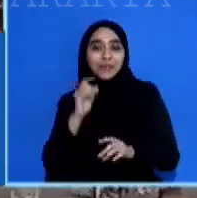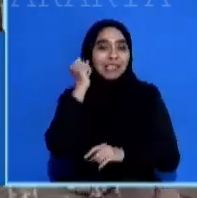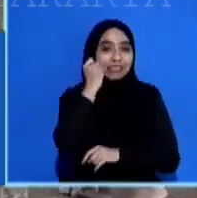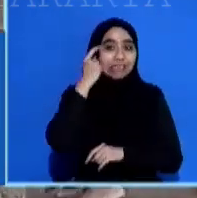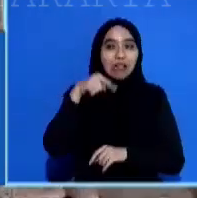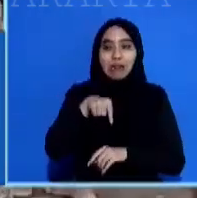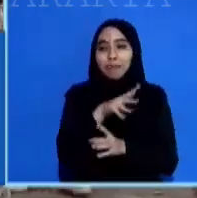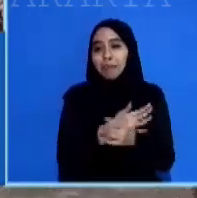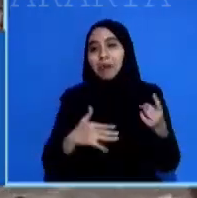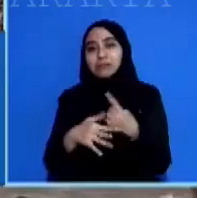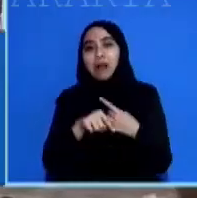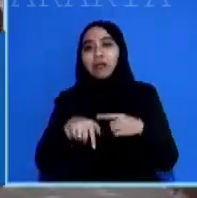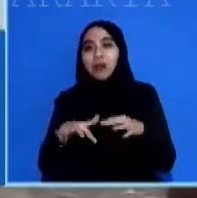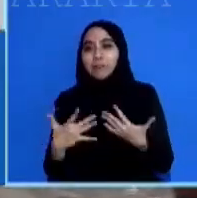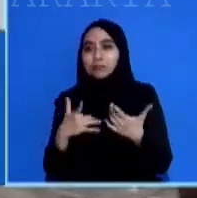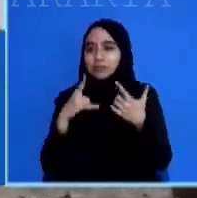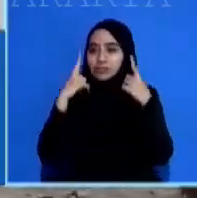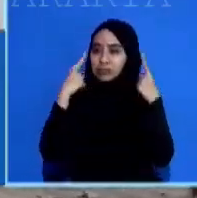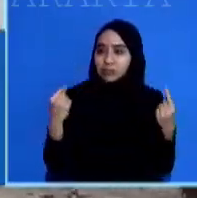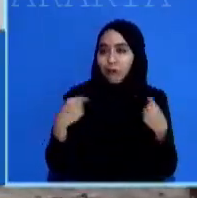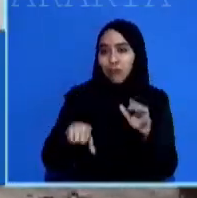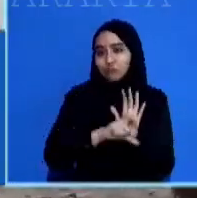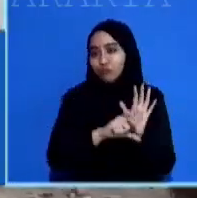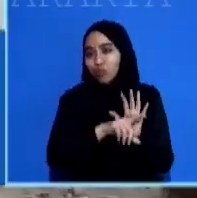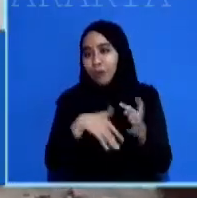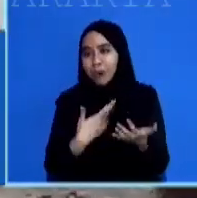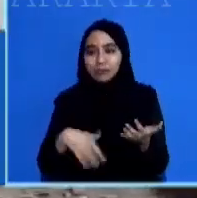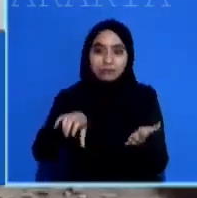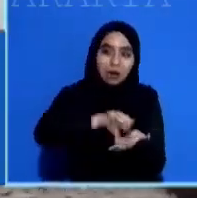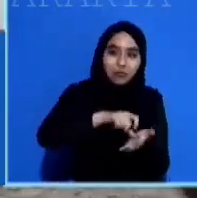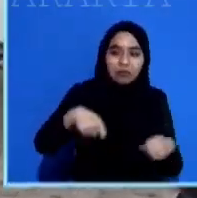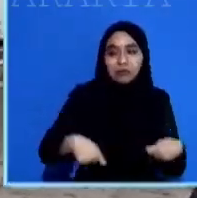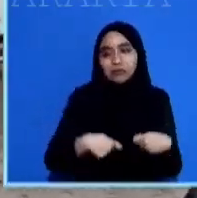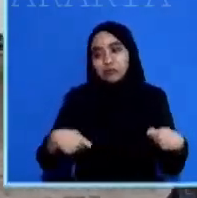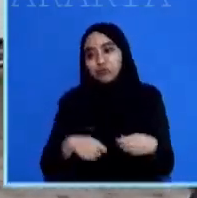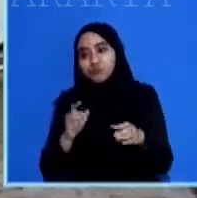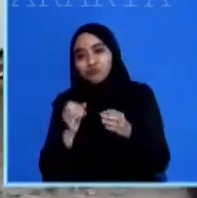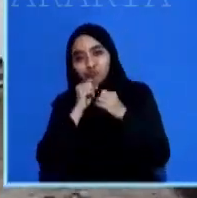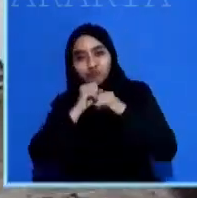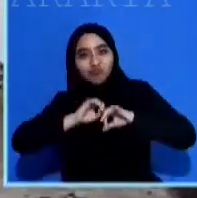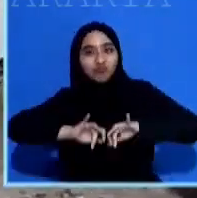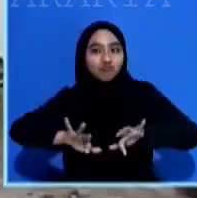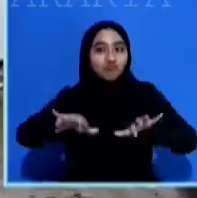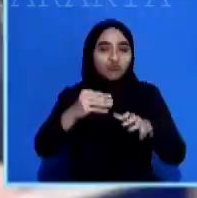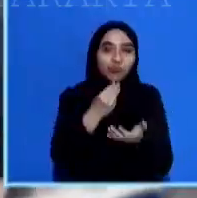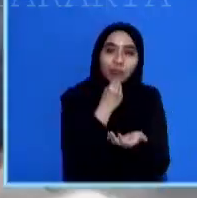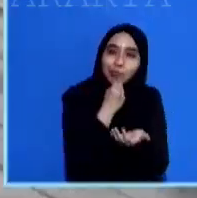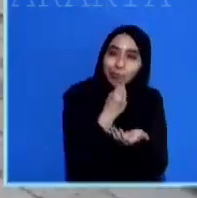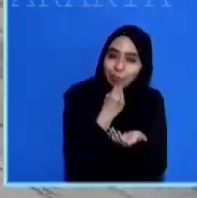Jawa ubo rampe yang dibawa pulang misalnya seperti sayuran yang dimasak akan membawa keberkahan bagi yang